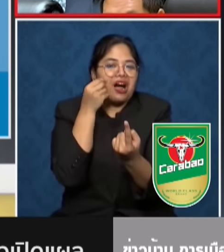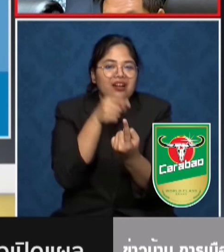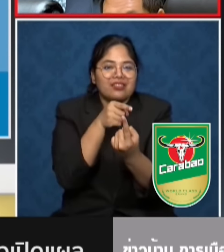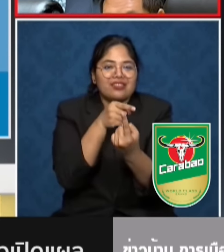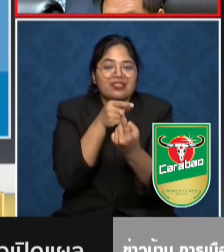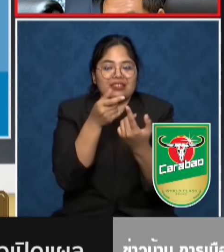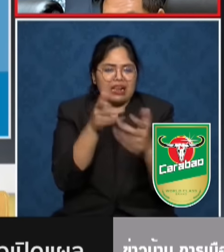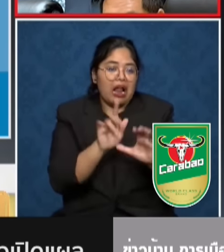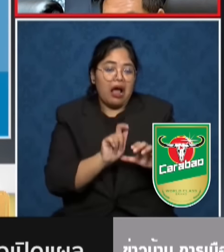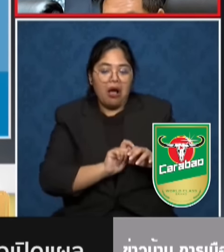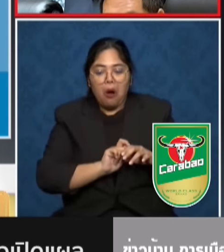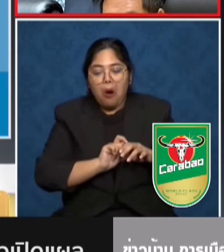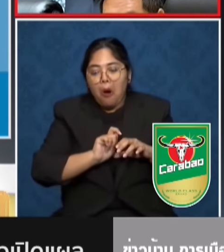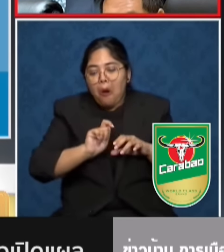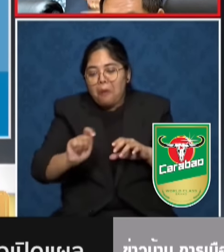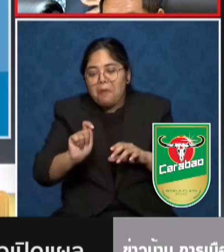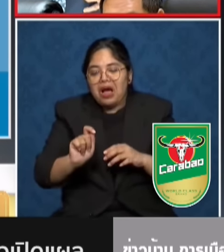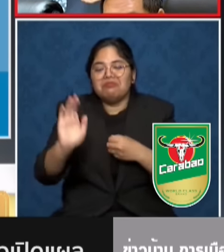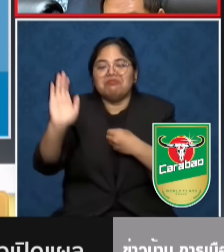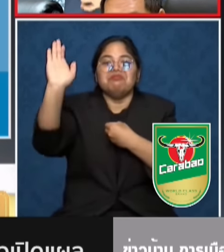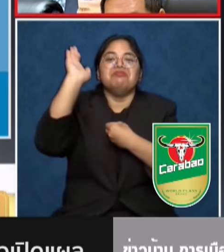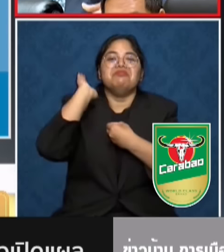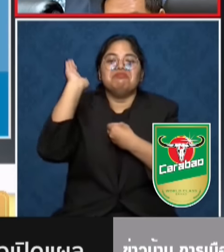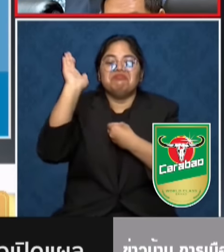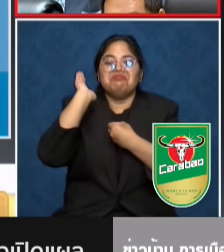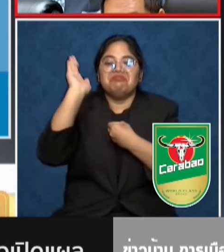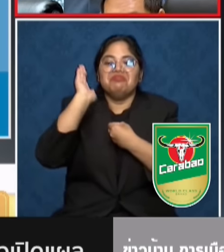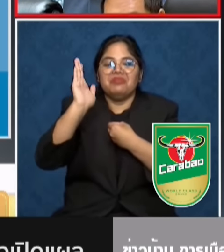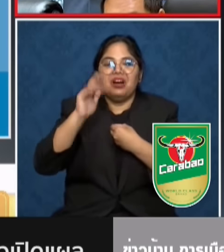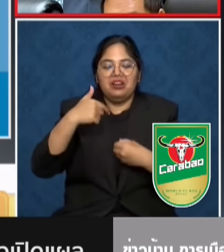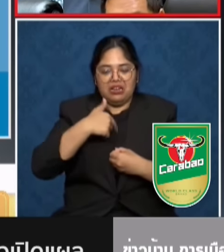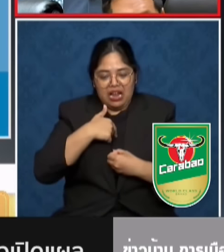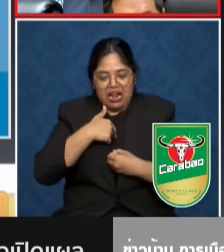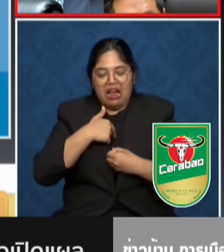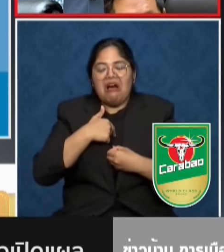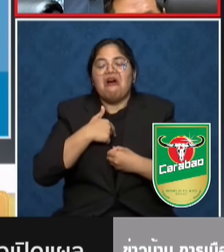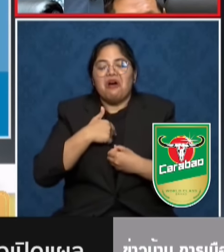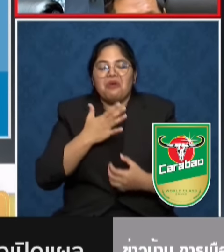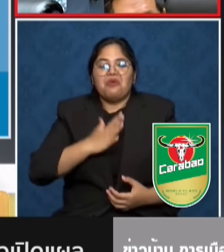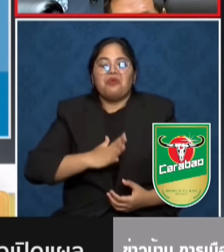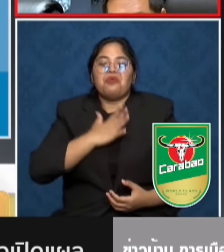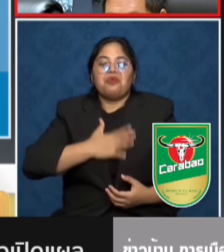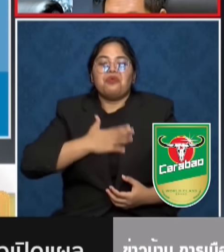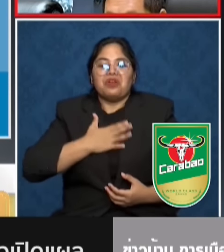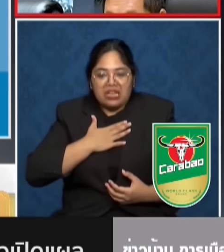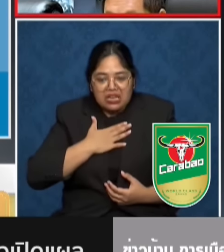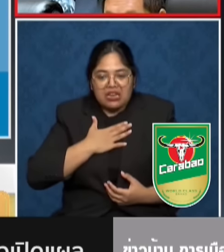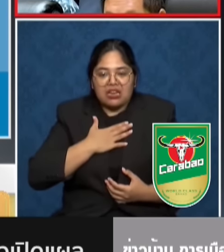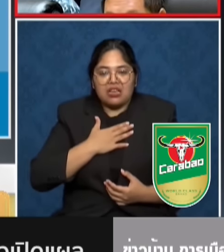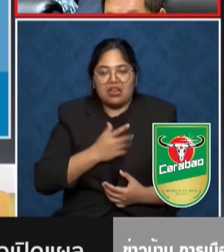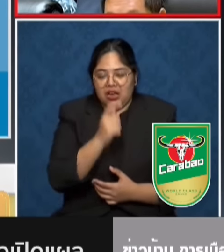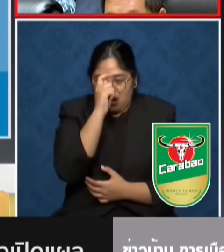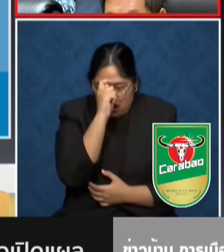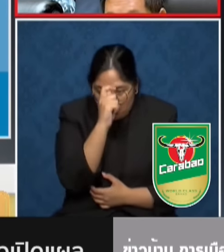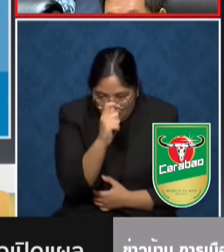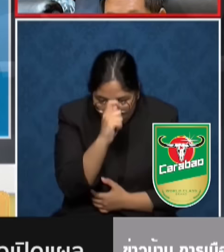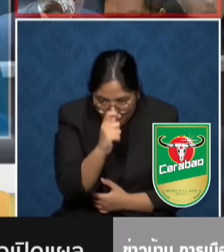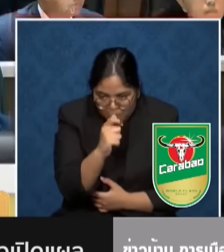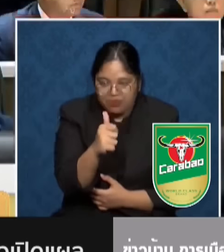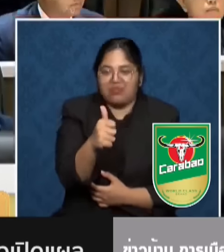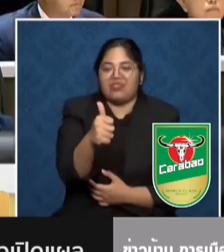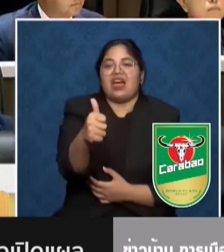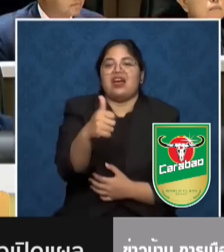เล็ก มองไม่เห็น มองไม่ชัด มันใครหน้าคับคล้ายคับคางเหมือนนายกเงี้ยเหรอไม่ใช่ มันก็ไม่น่าใช่บุคคลภายนอกนะเพราะนายกก็นั่งอยู่ในสภ